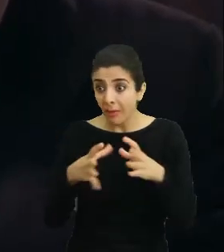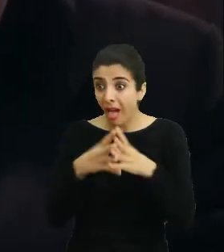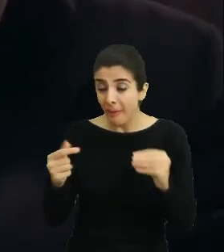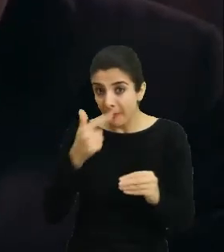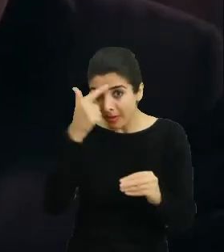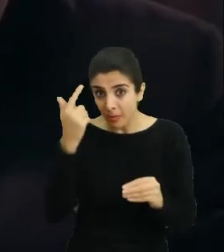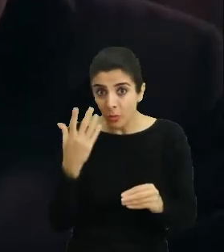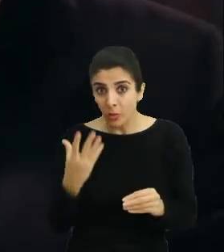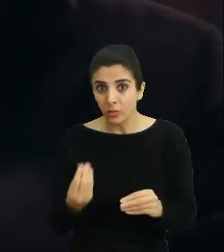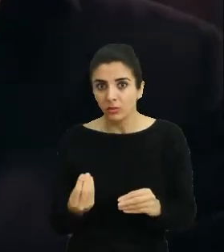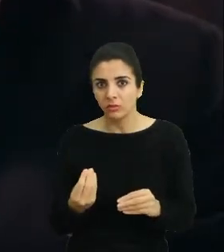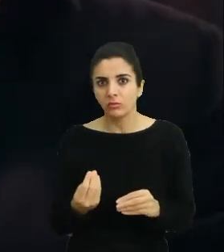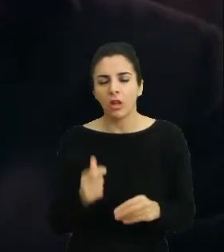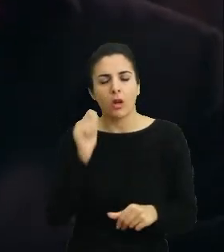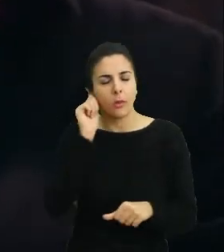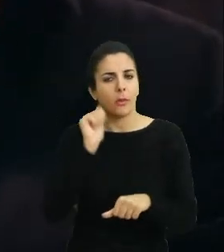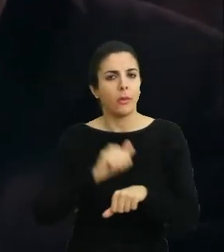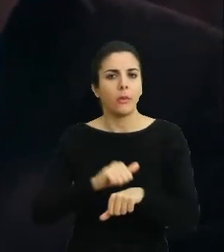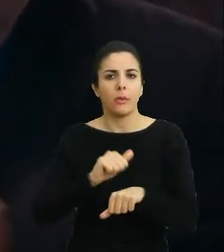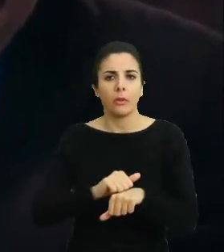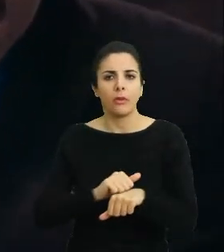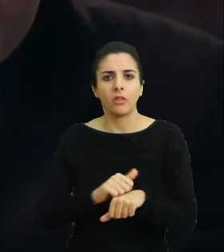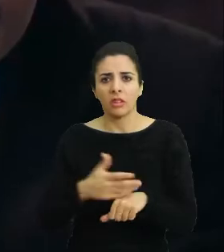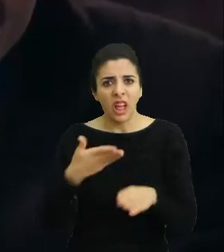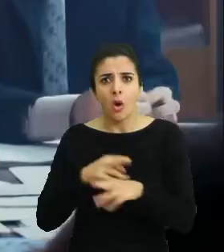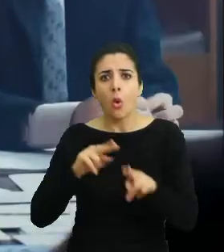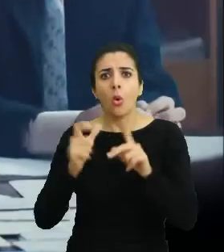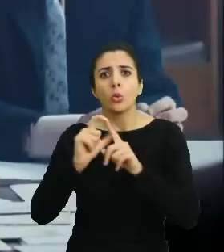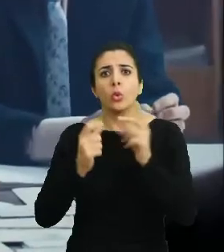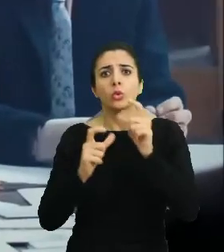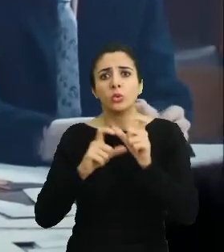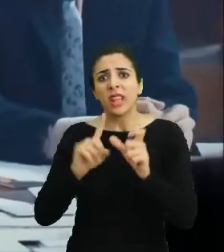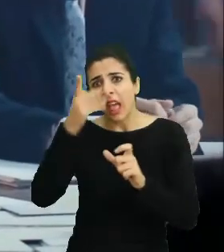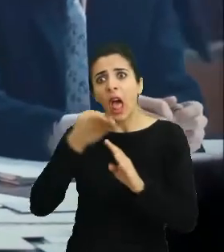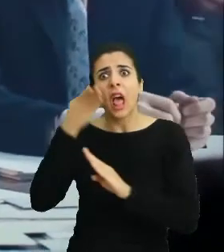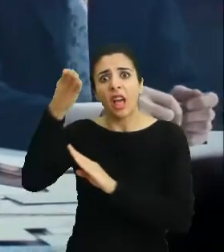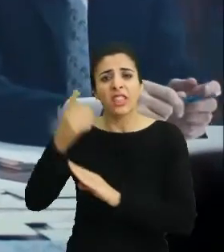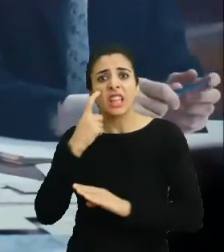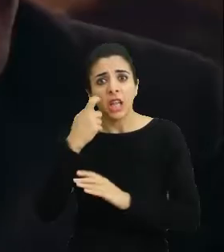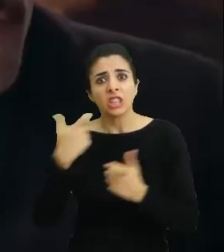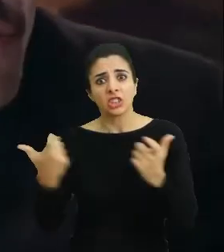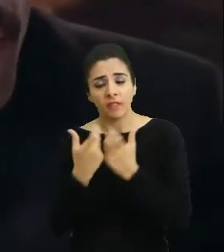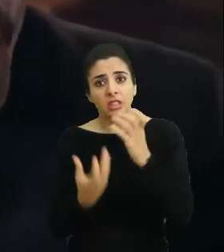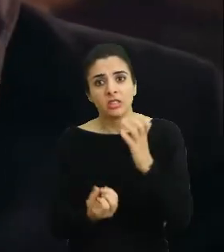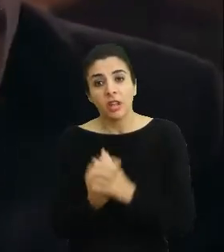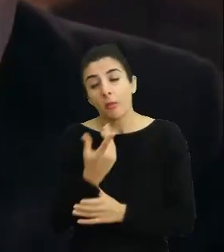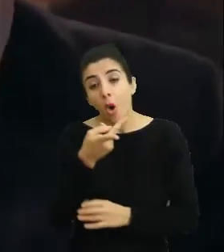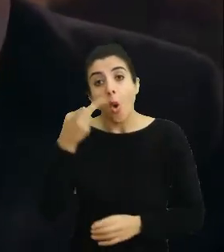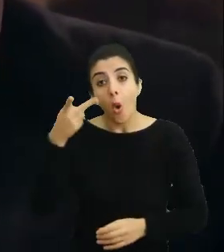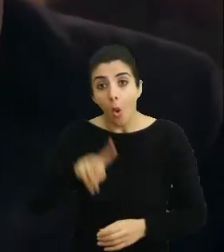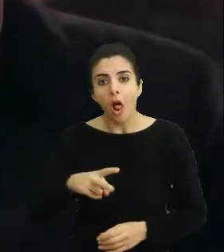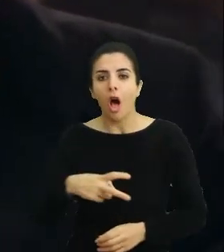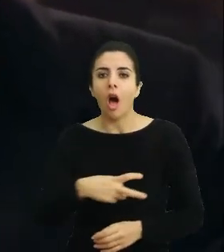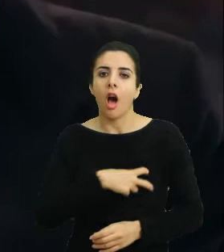kaybettiyse Allah muhafaza Kudüs'e kadar yürüyüp İsrail'e tek başına savaş açabilir. Ta ki şehit düşüp o aşka